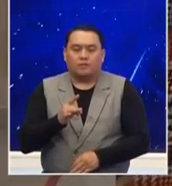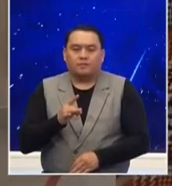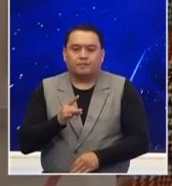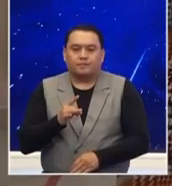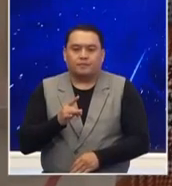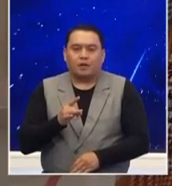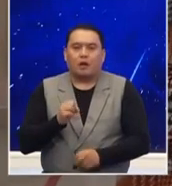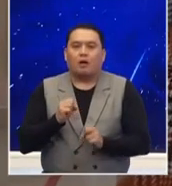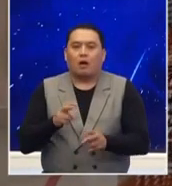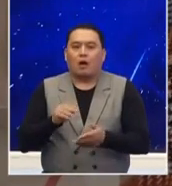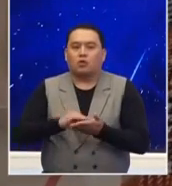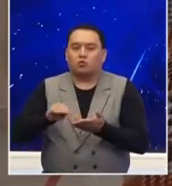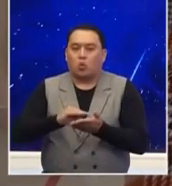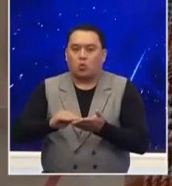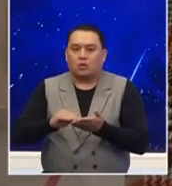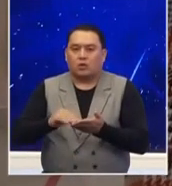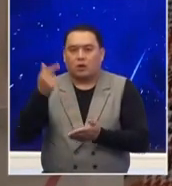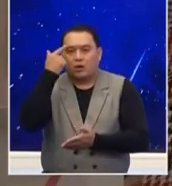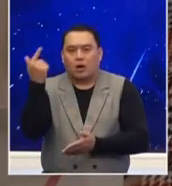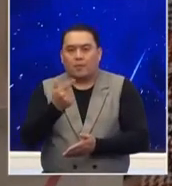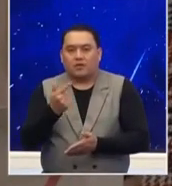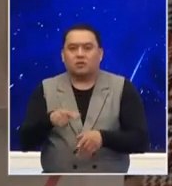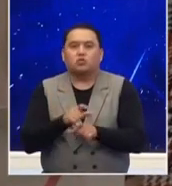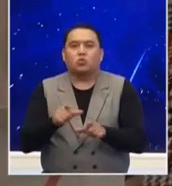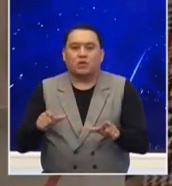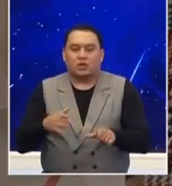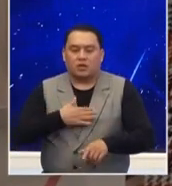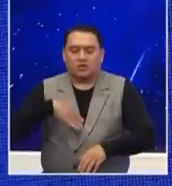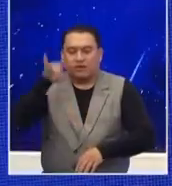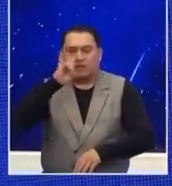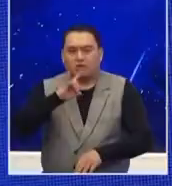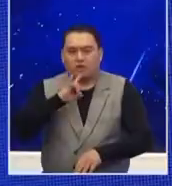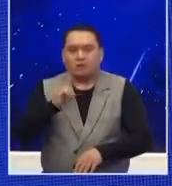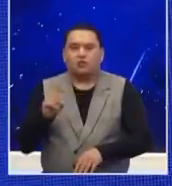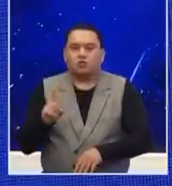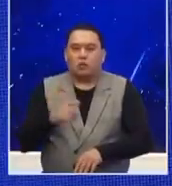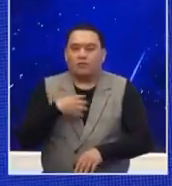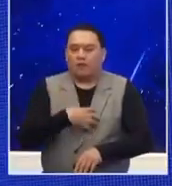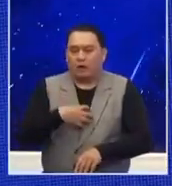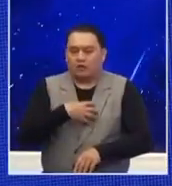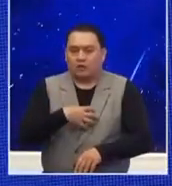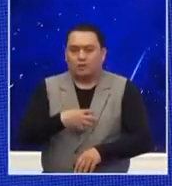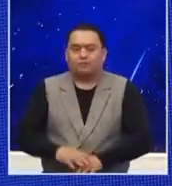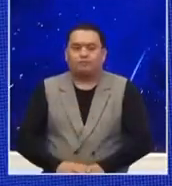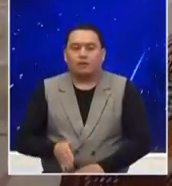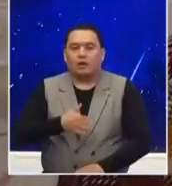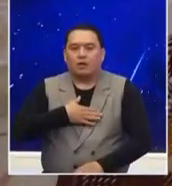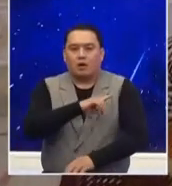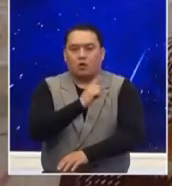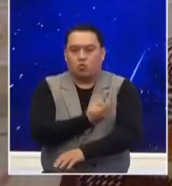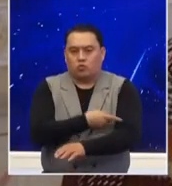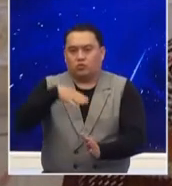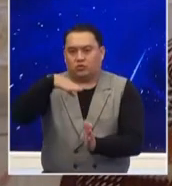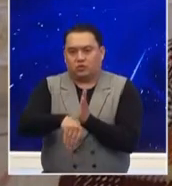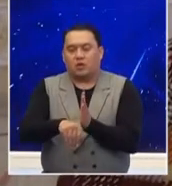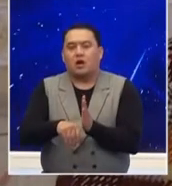как журналист, медиаграмотность людей нашего Казахстана, что немаловажно. Я приложу все